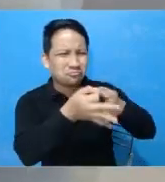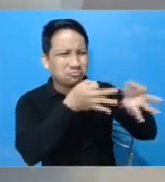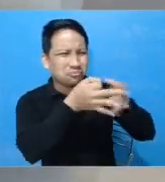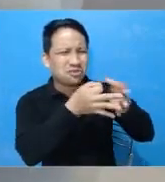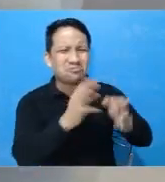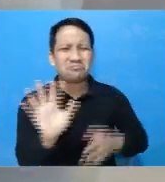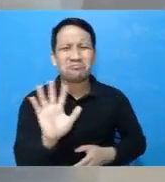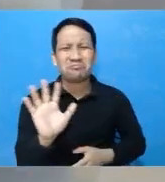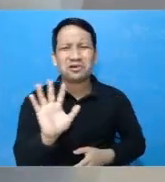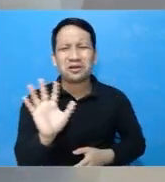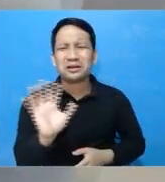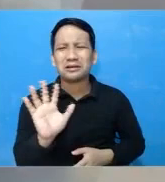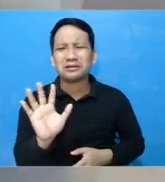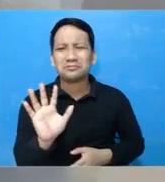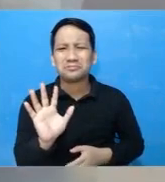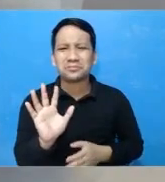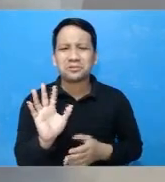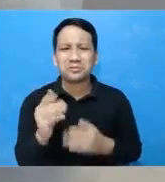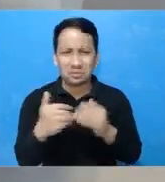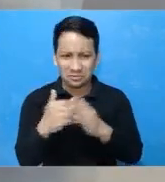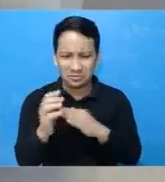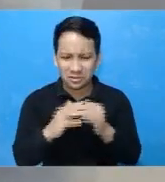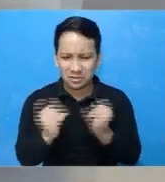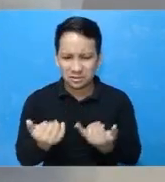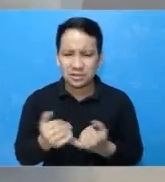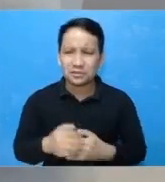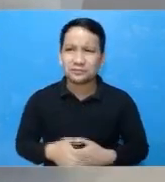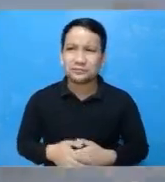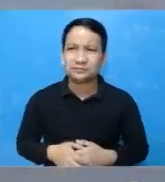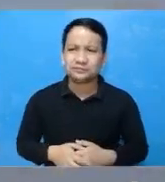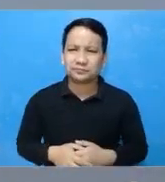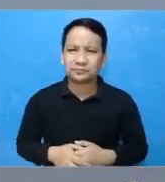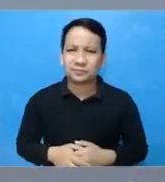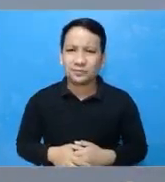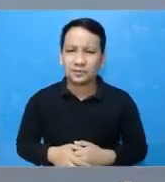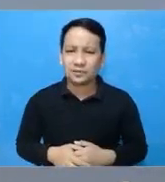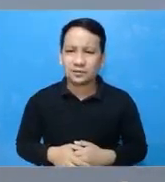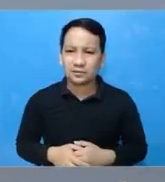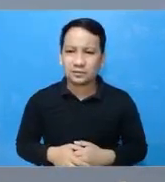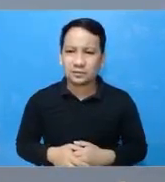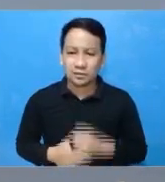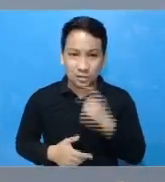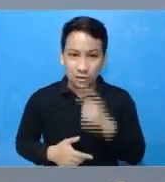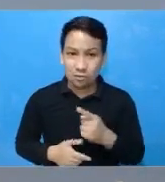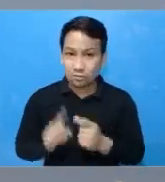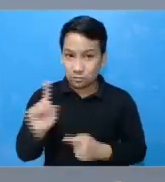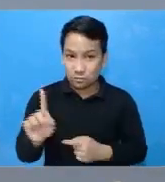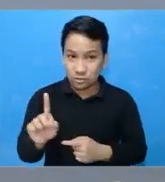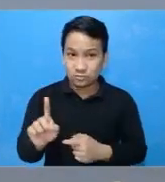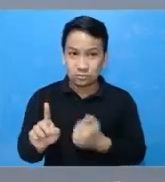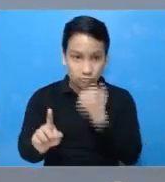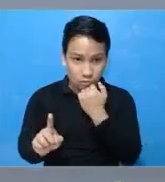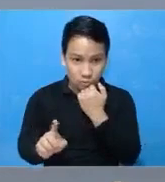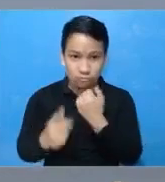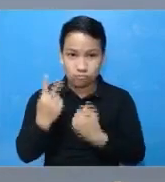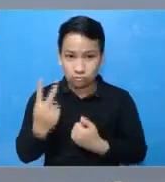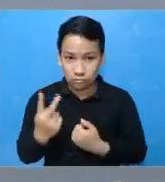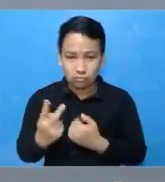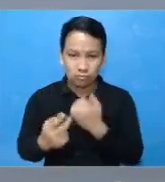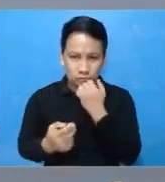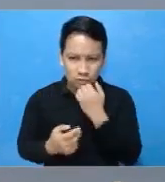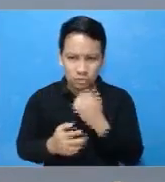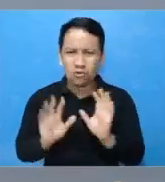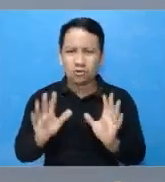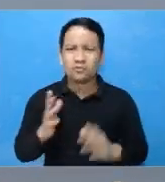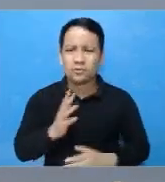hit the 10 millionth mark ng mga nabakunahan, di ba? So, you know, to have one error, two errors, I know, sinasabi ng mga tao, hindi, pero buhay pa rin yan,